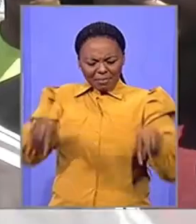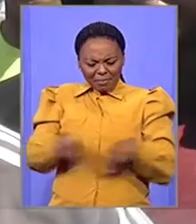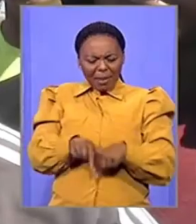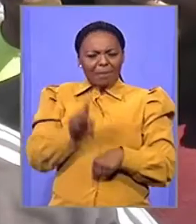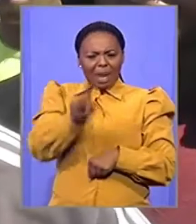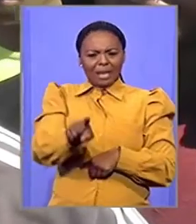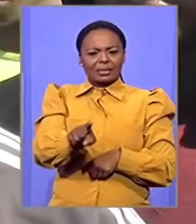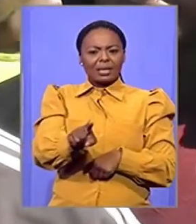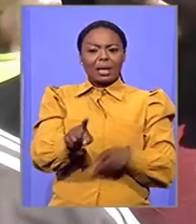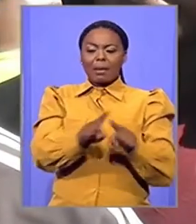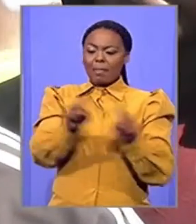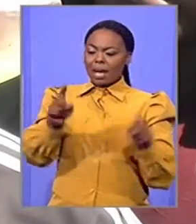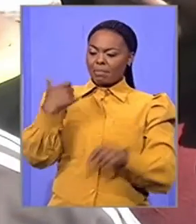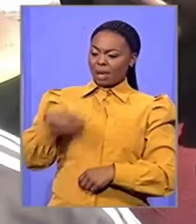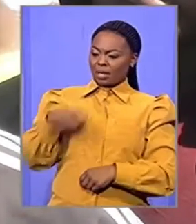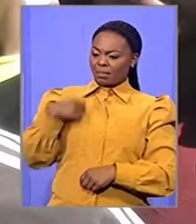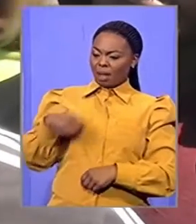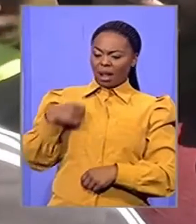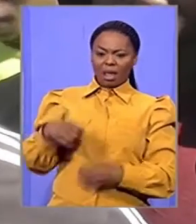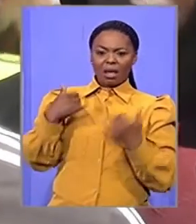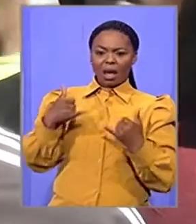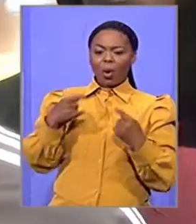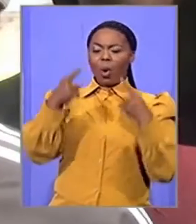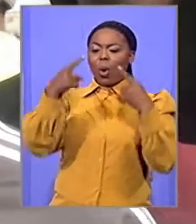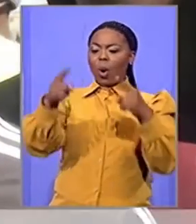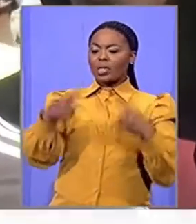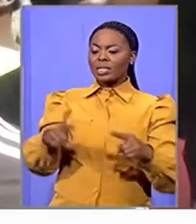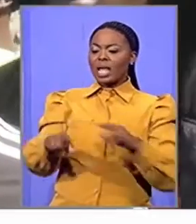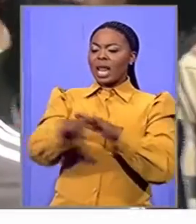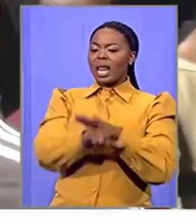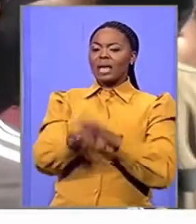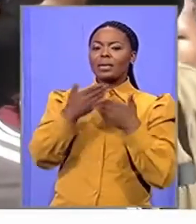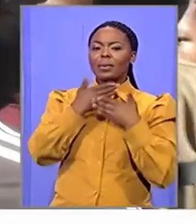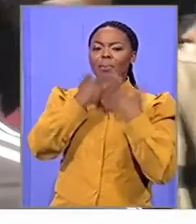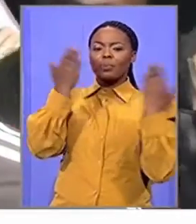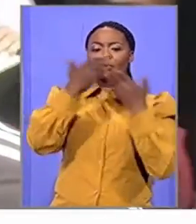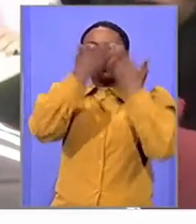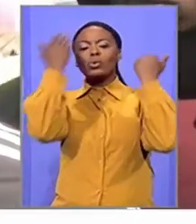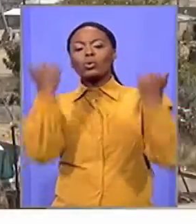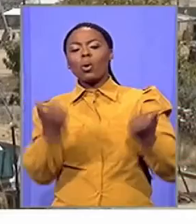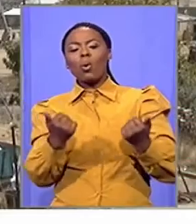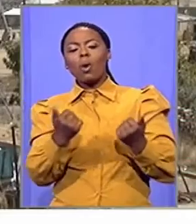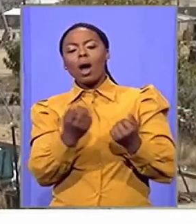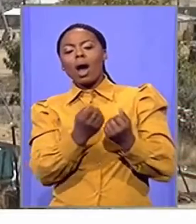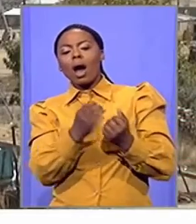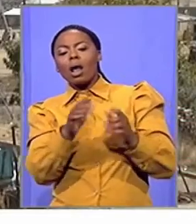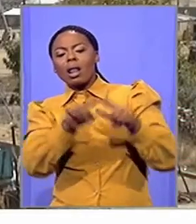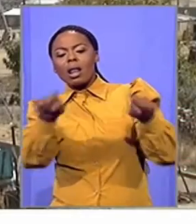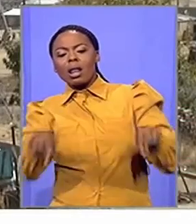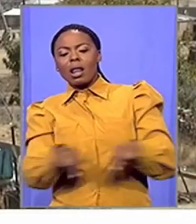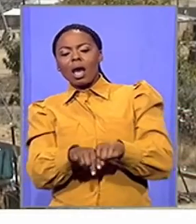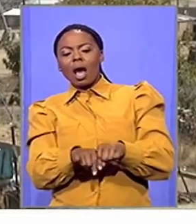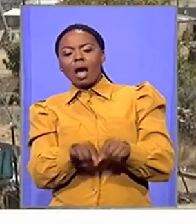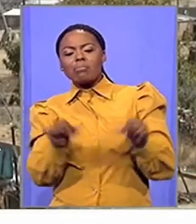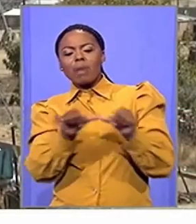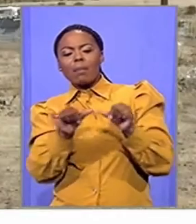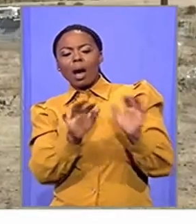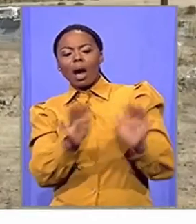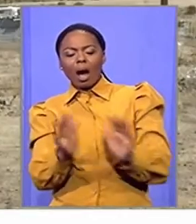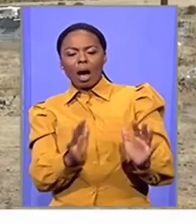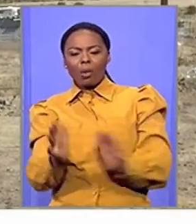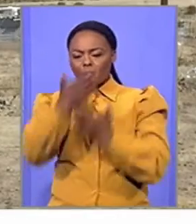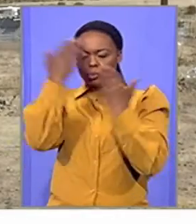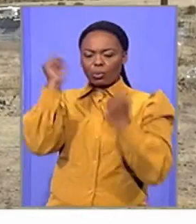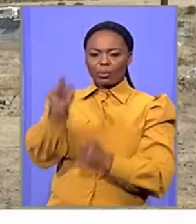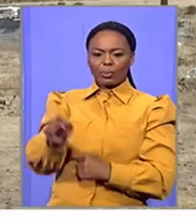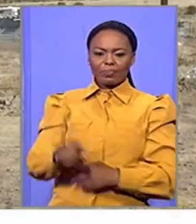you masepala ha tsebe ha na le audit, land audit hore a tsebe na ona le lefatshe le le kae. Baahi ba bang ba ipehile mobung wa masepala ntle le